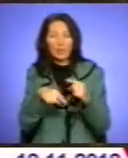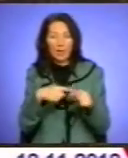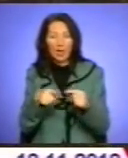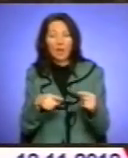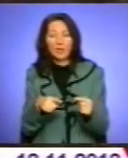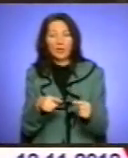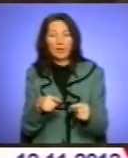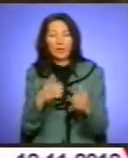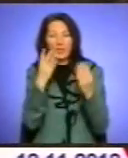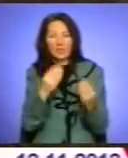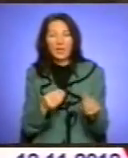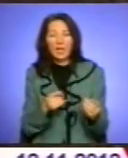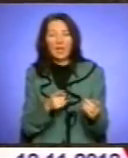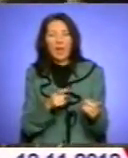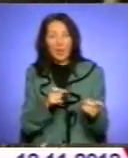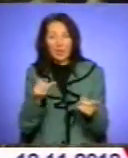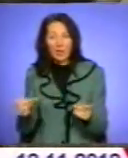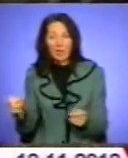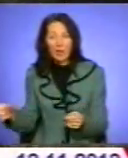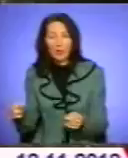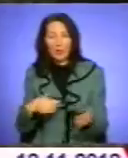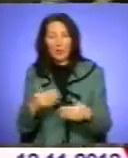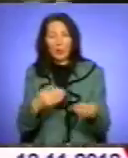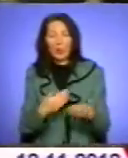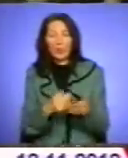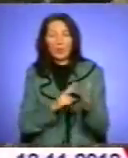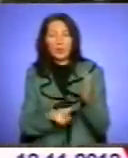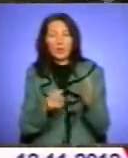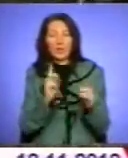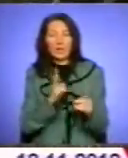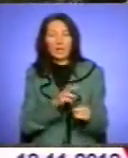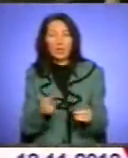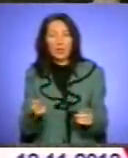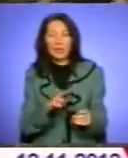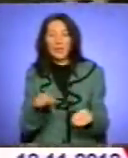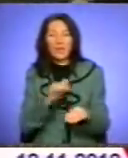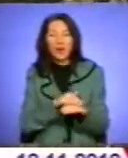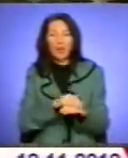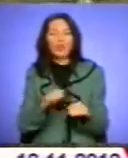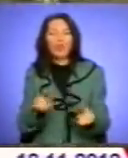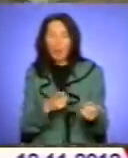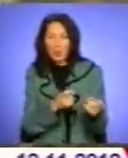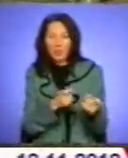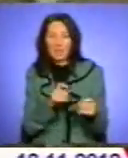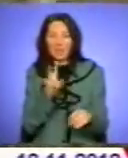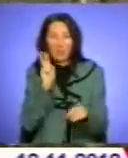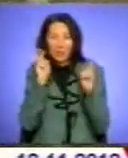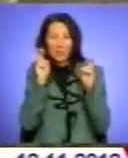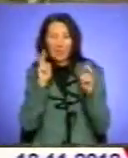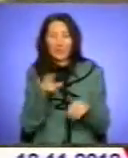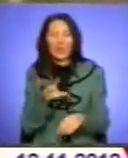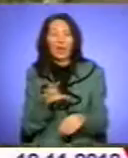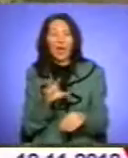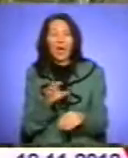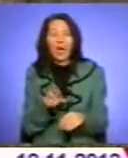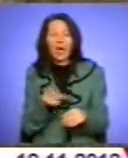день мисливець протоптує понад 50 кілометрів. Не факт, що полює здобич. Тварина може вийти як на першому кілометрі, так і взагалі